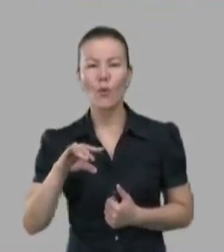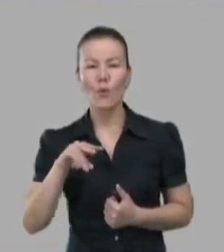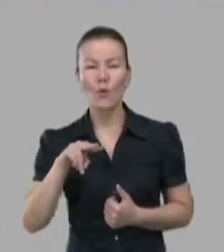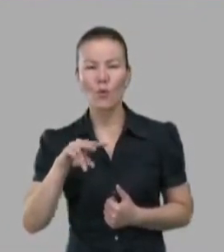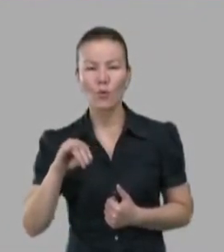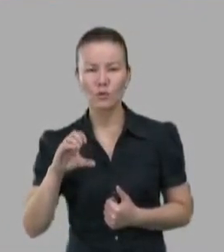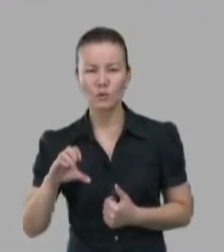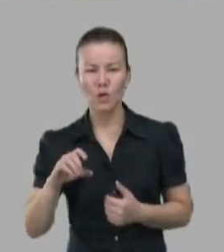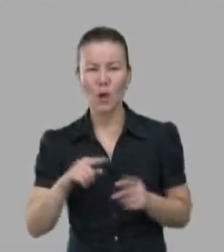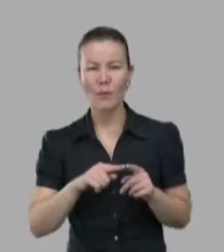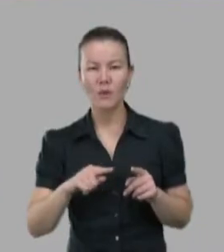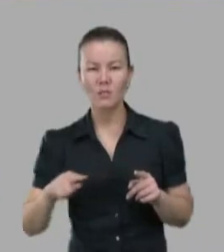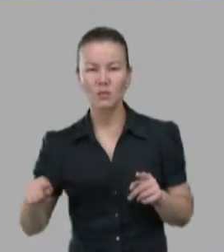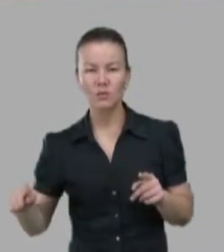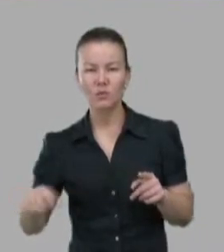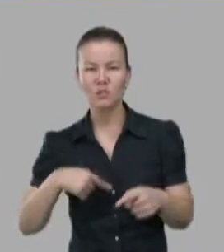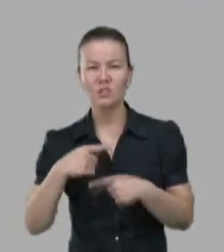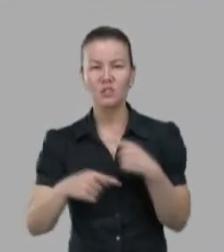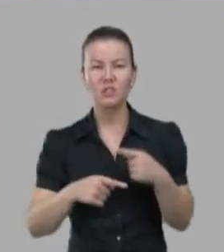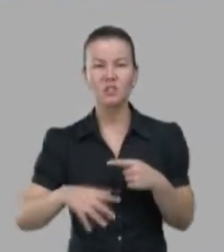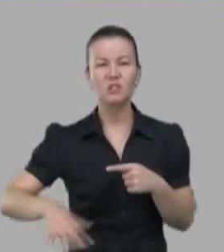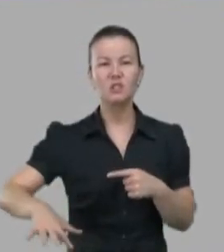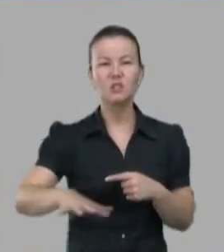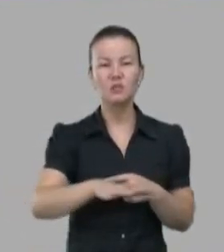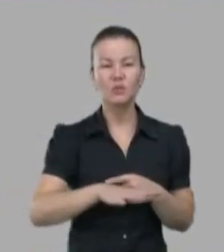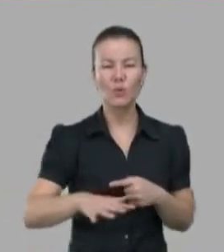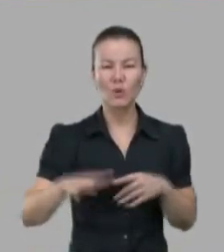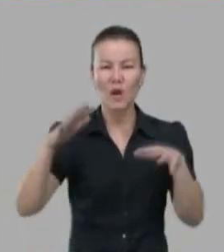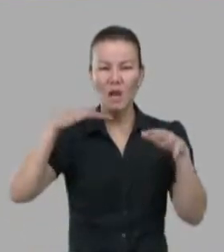протянулся через территорию океана.